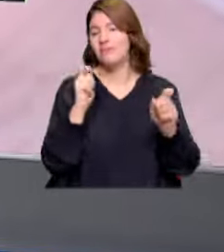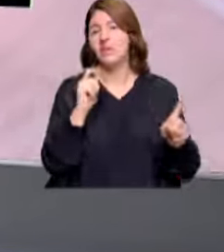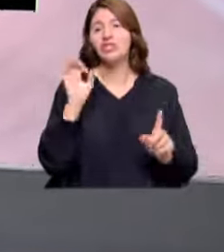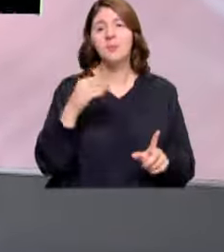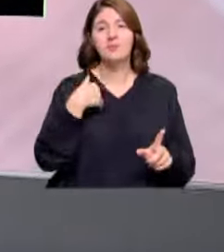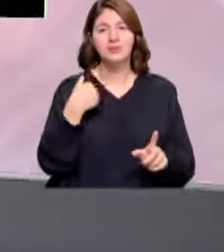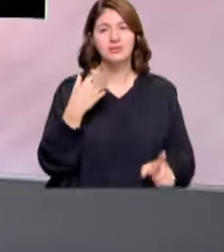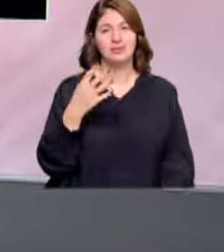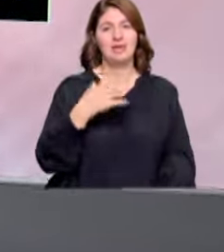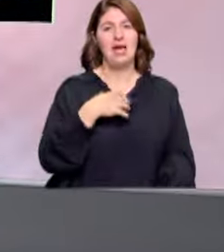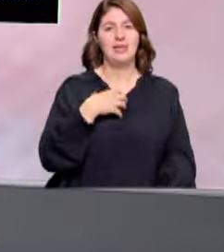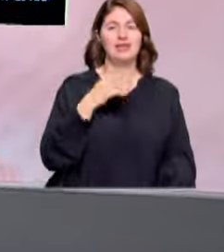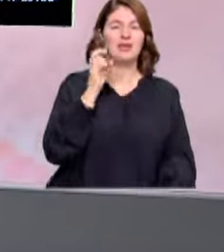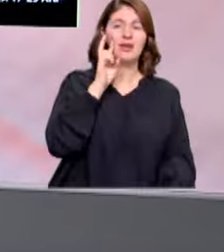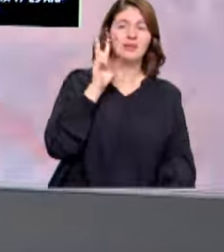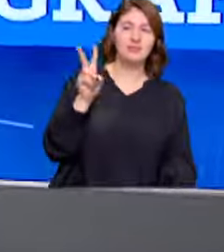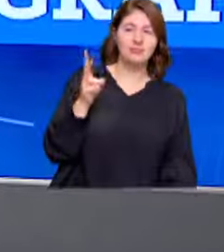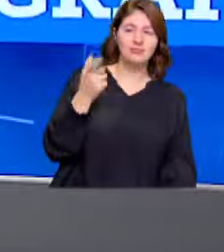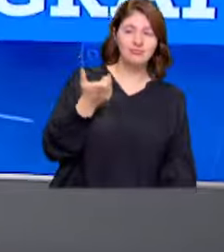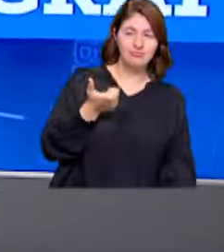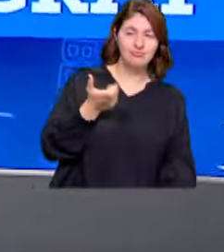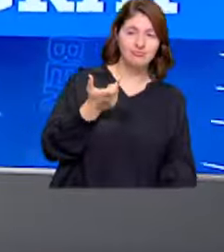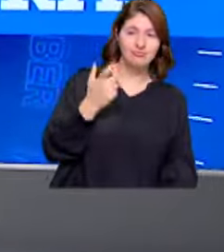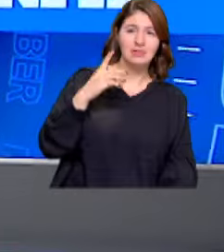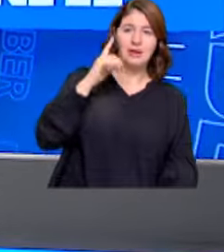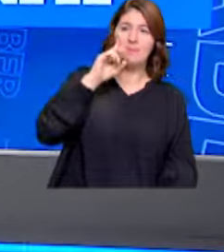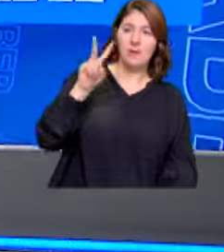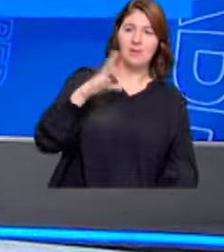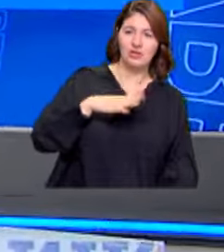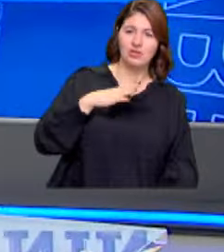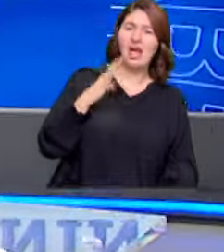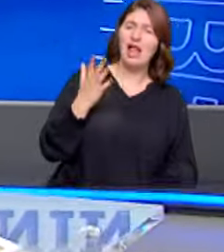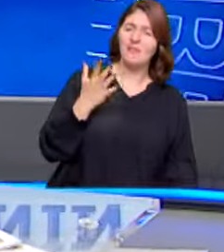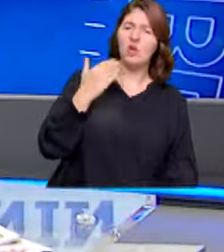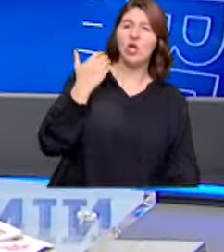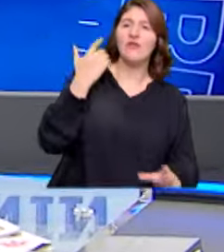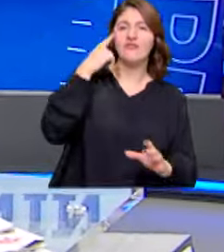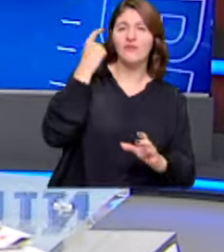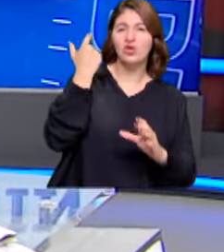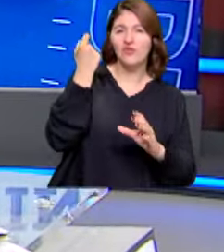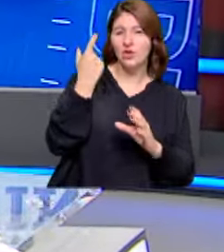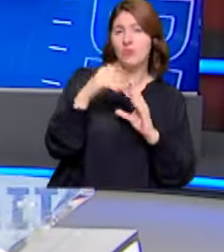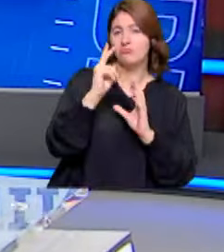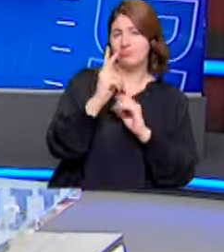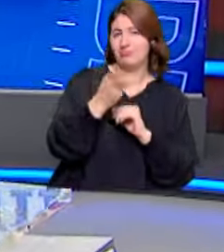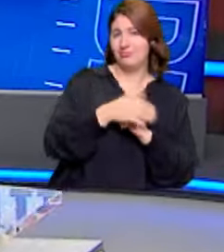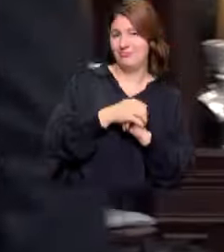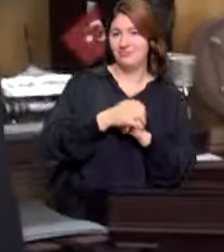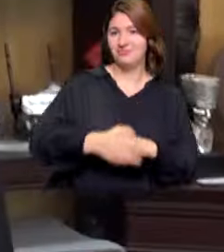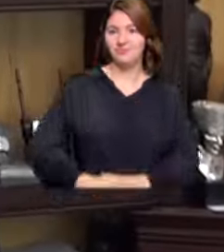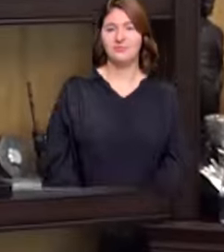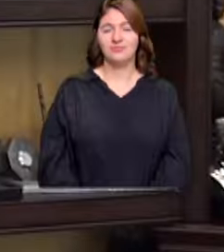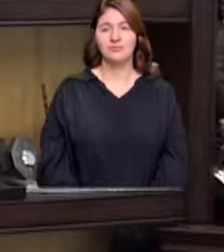Şimdi de bizim penceremizden neler olduğunu izleyelim istiyoruz. Yorum elbette ki sizlerin.